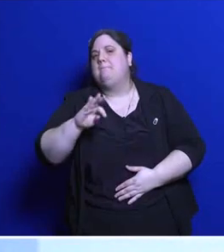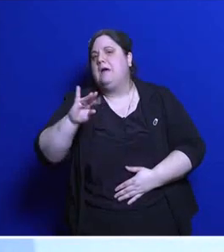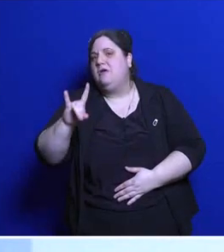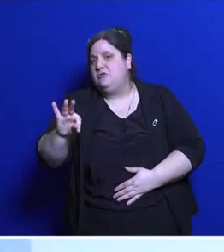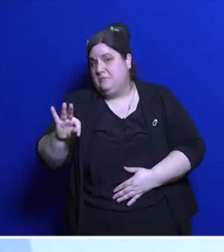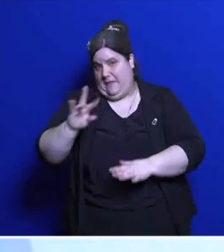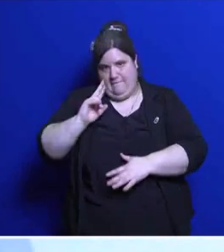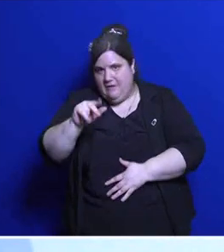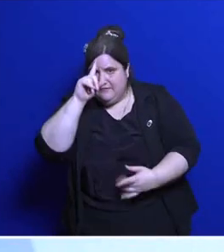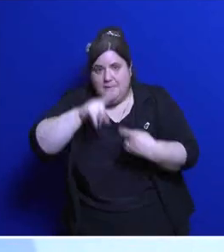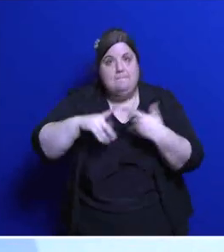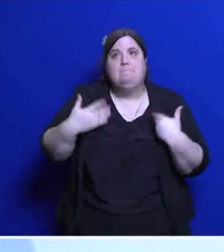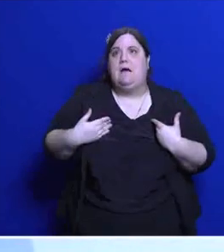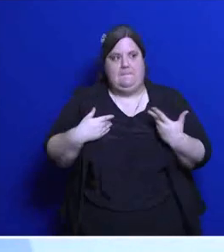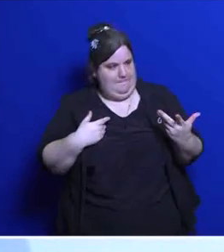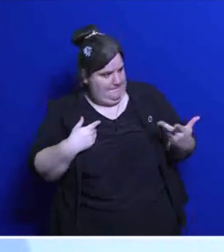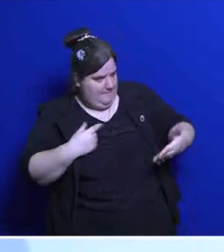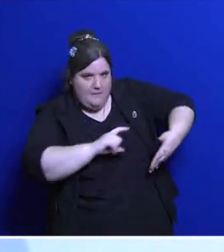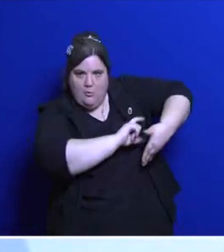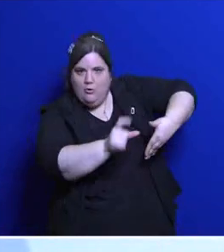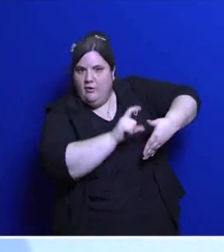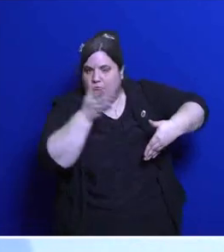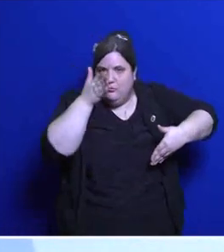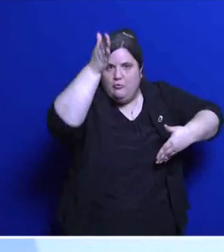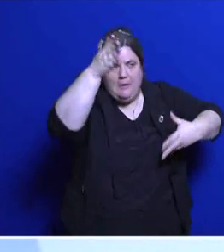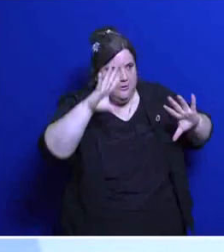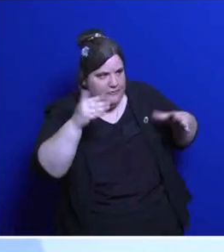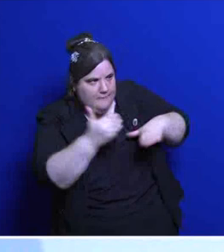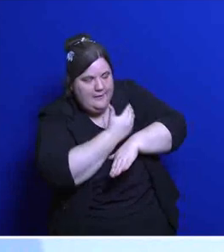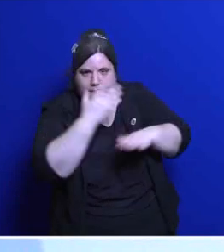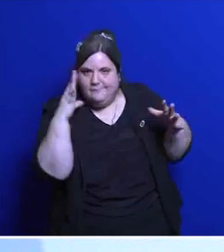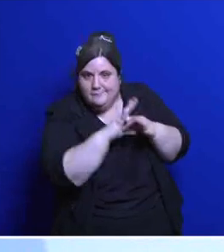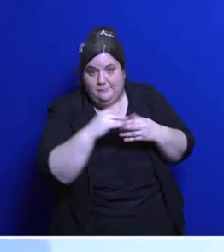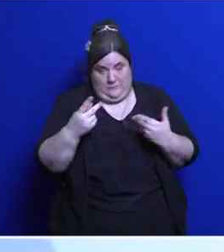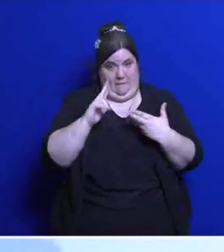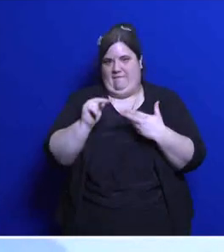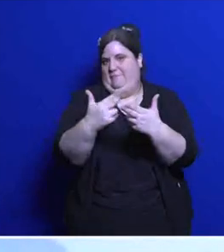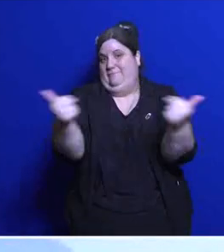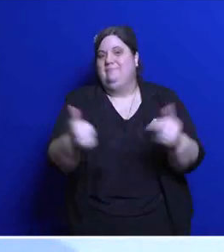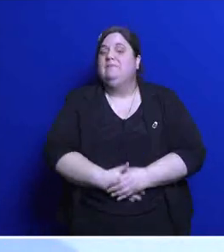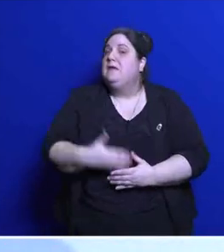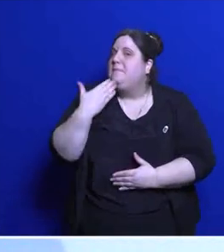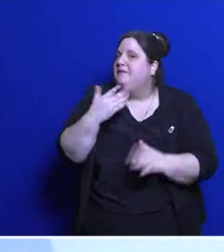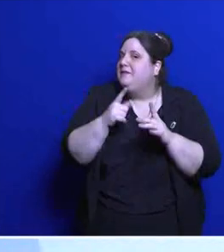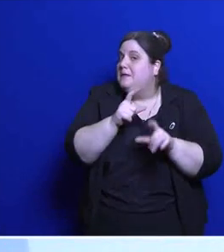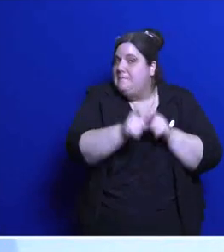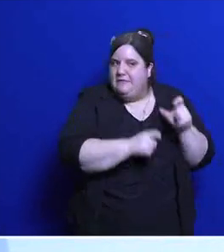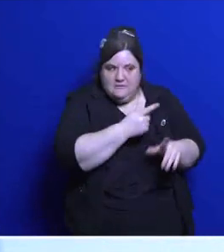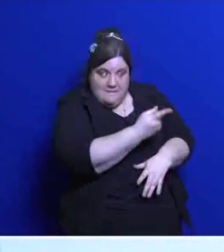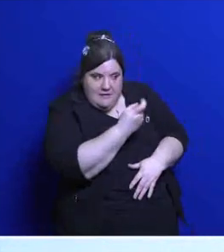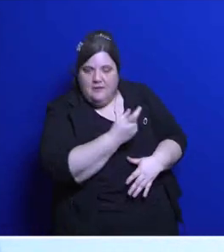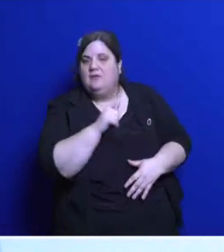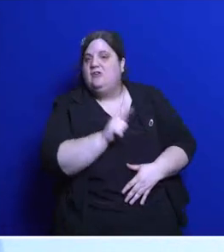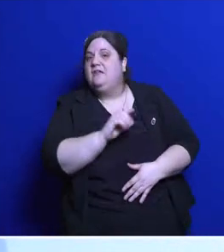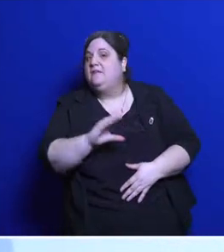partenaires intervenants, délégués en particulier pour ceux très nombreux venus des pays du GCC. Donc c'est un véritable plaisir de